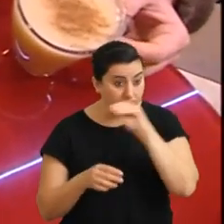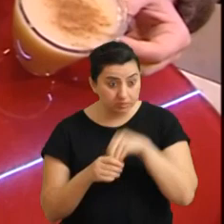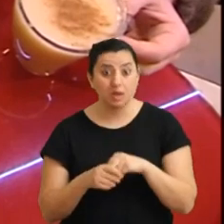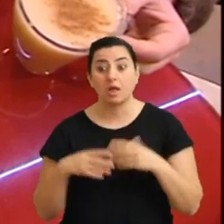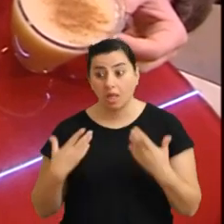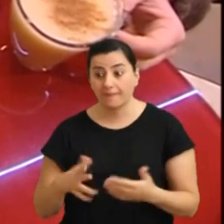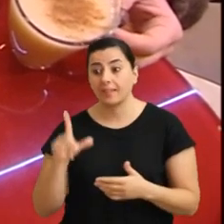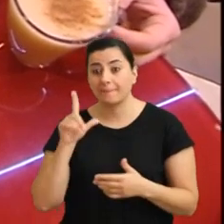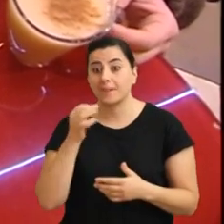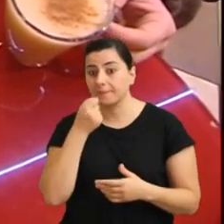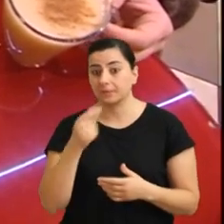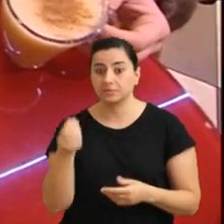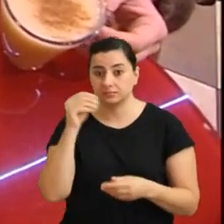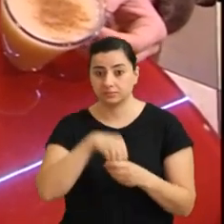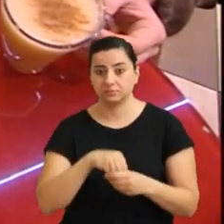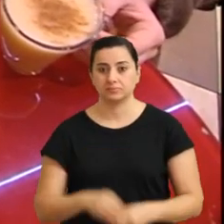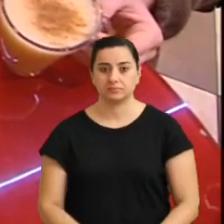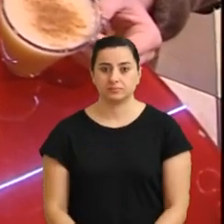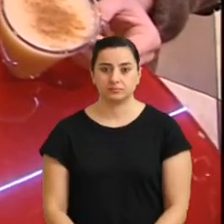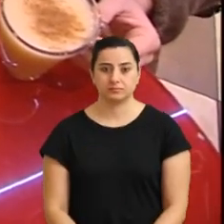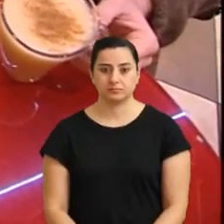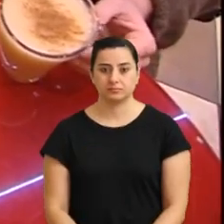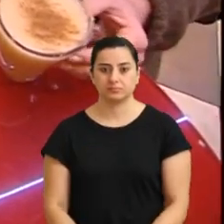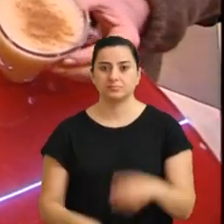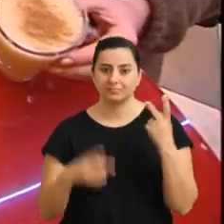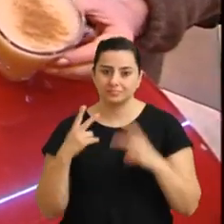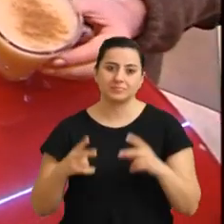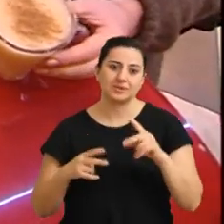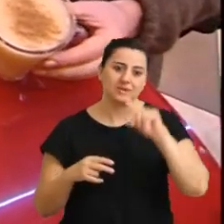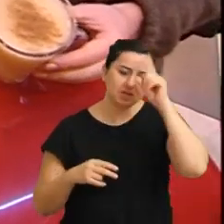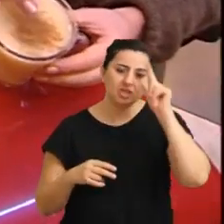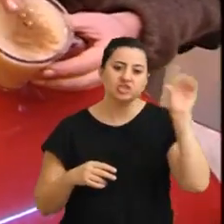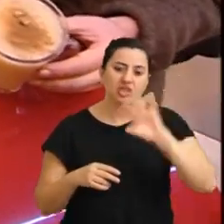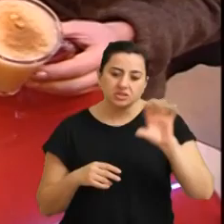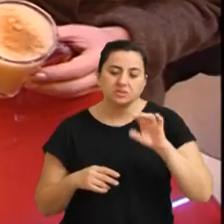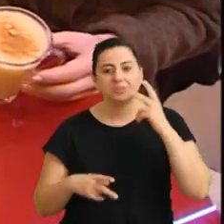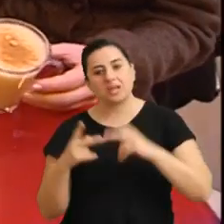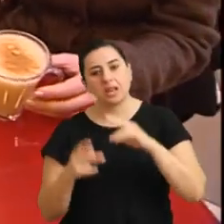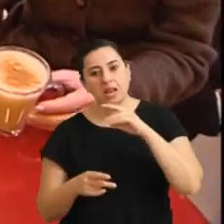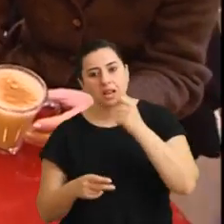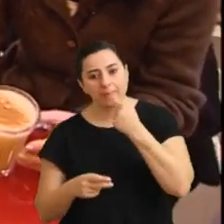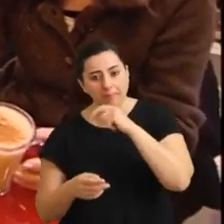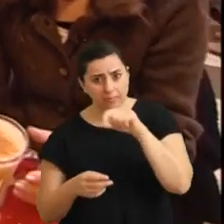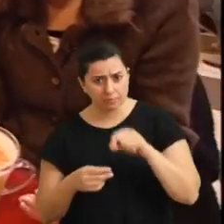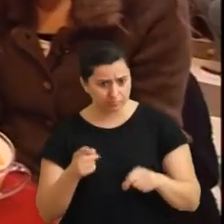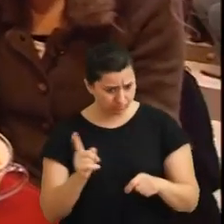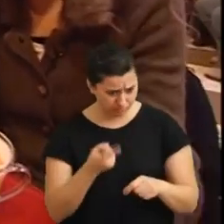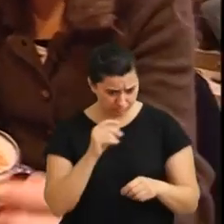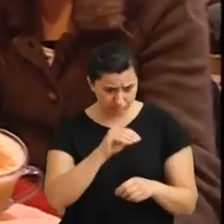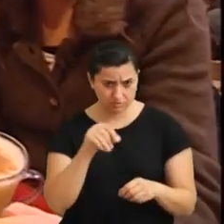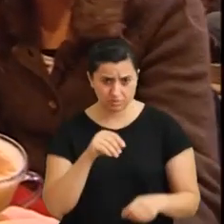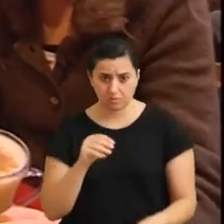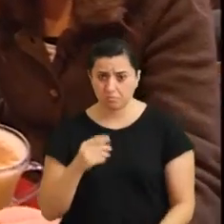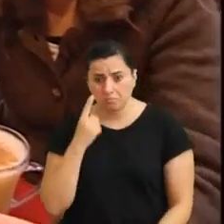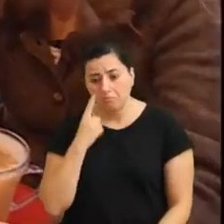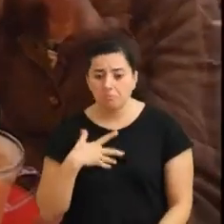de koyacaksın. Kimileri bunu leblebiyle içiyor, kimileri sadece tarçınla içiyor. Üstüne mi atıyorsun öyle? Tabii böyle üstüne atıyorsun bak.